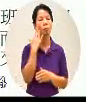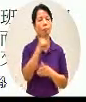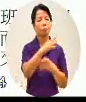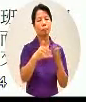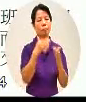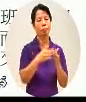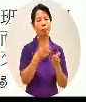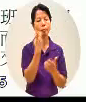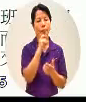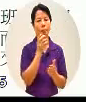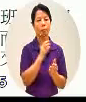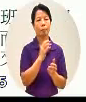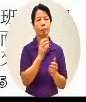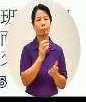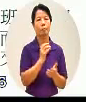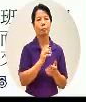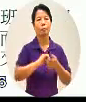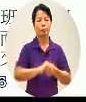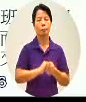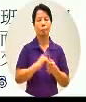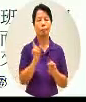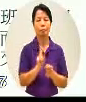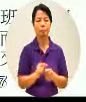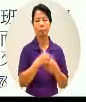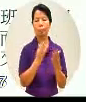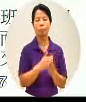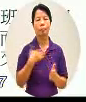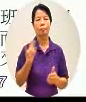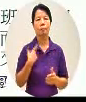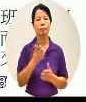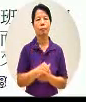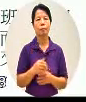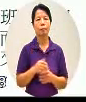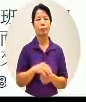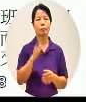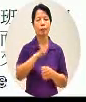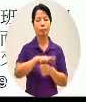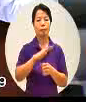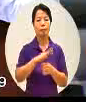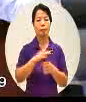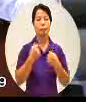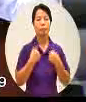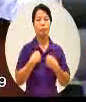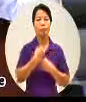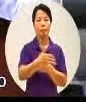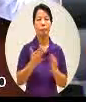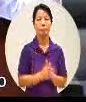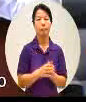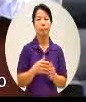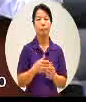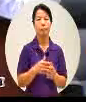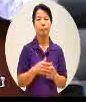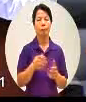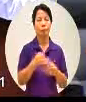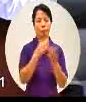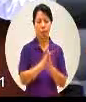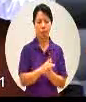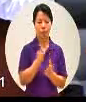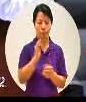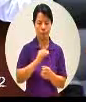知啊。补习班就开始缩脚练手啊，准备搁要用足济来补习，互囡仔摕证照